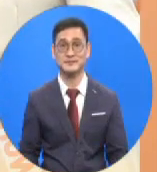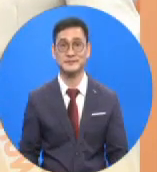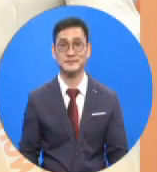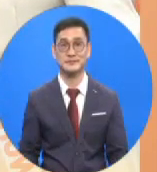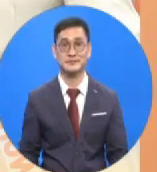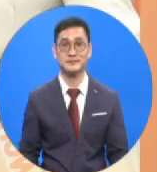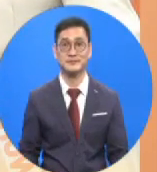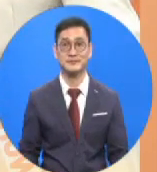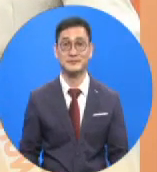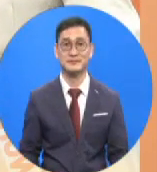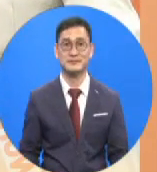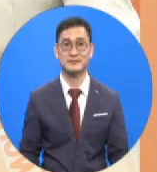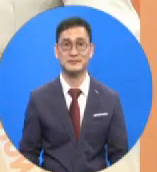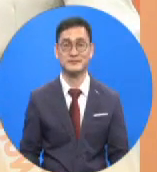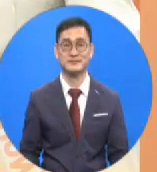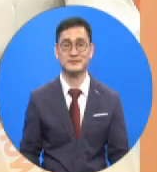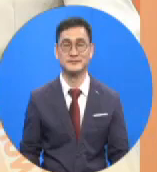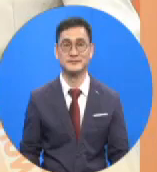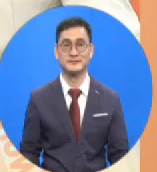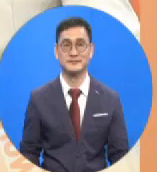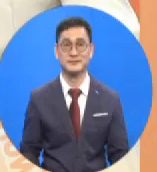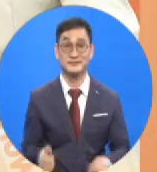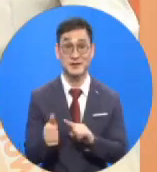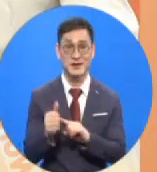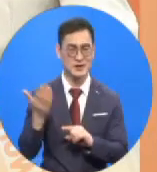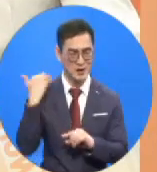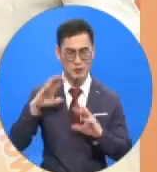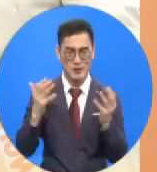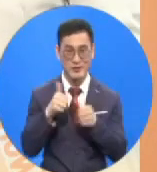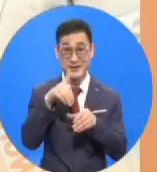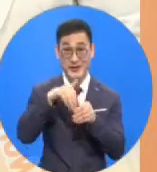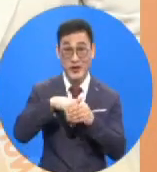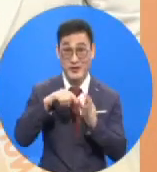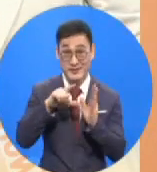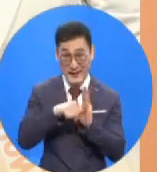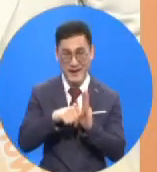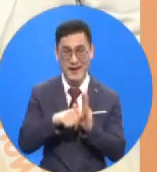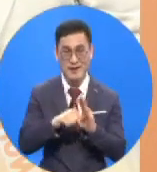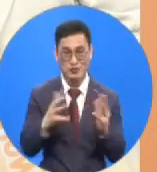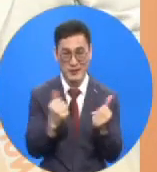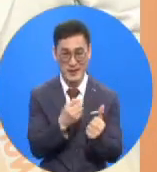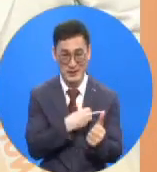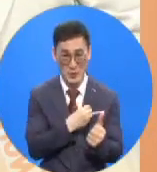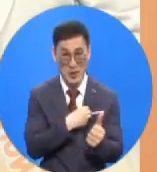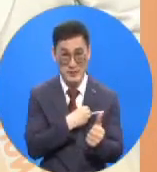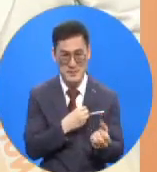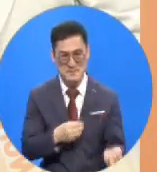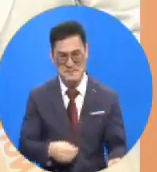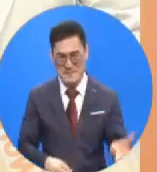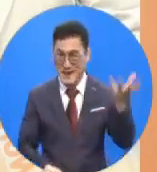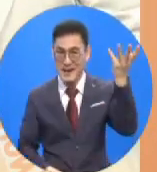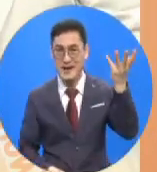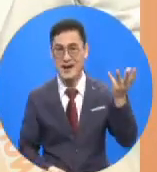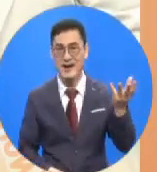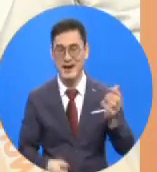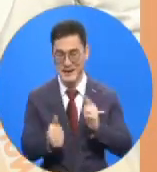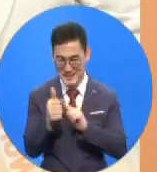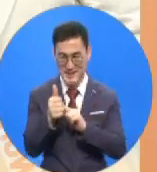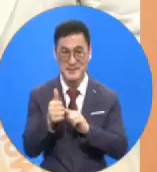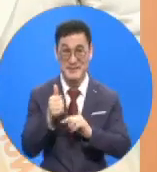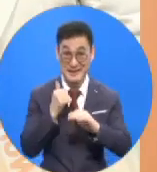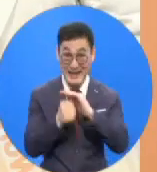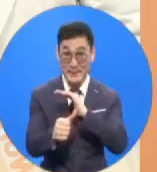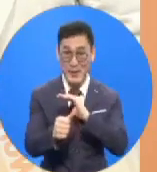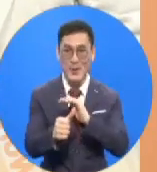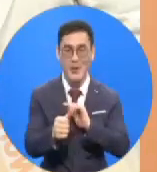1개 100 후반부의 전에 짊어 총선 때 압도적인 또 표를 얻어 짠 쓰니까 그러면 보면 굉장히 영향도 있고